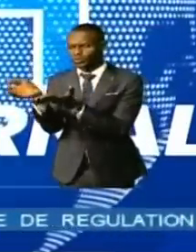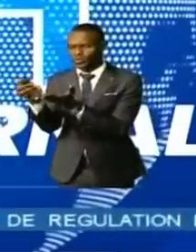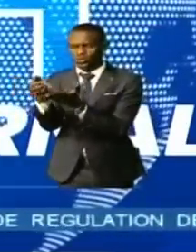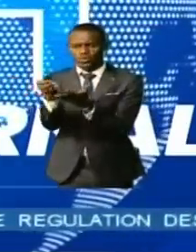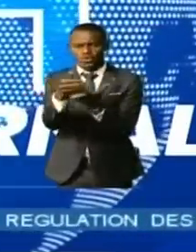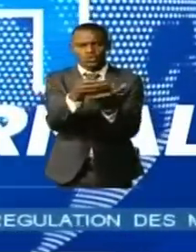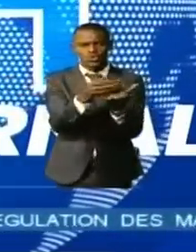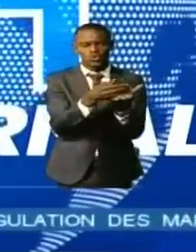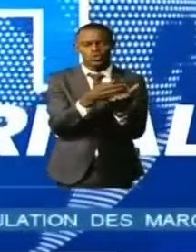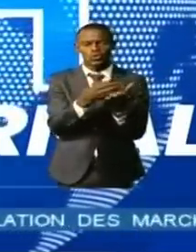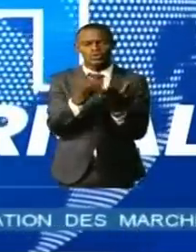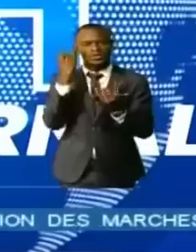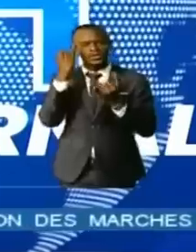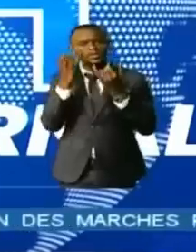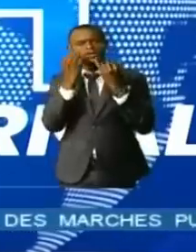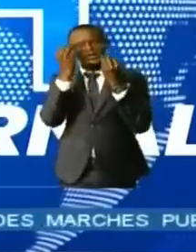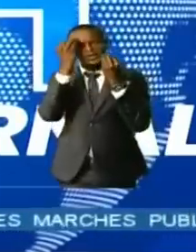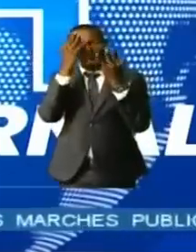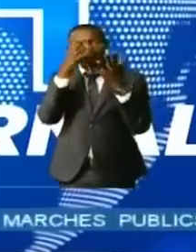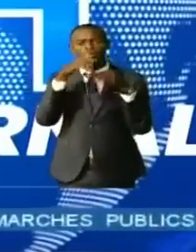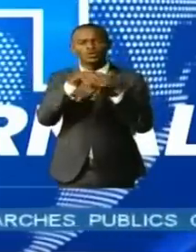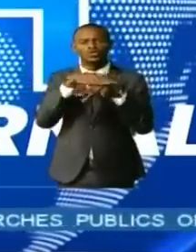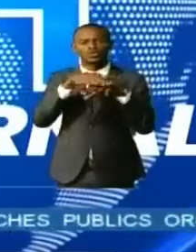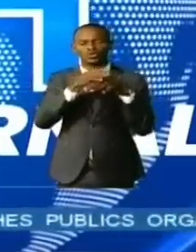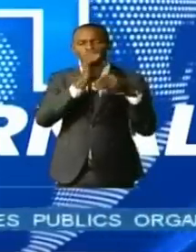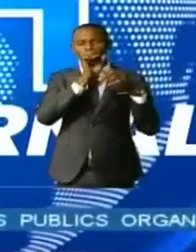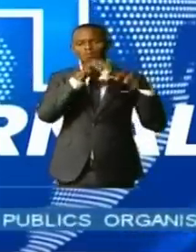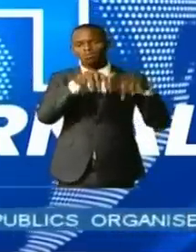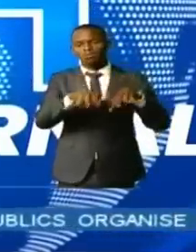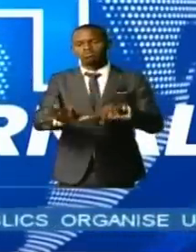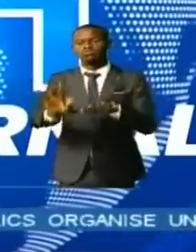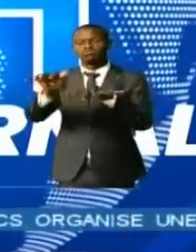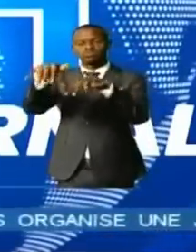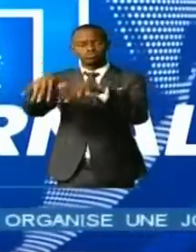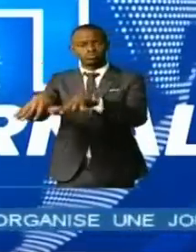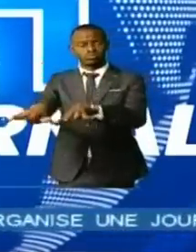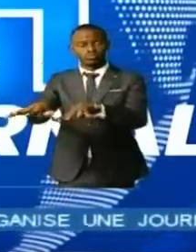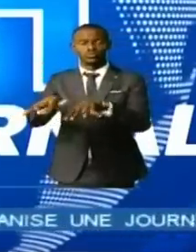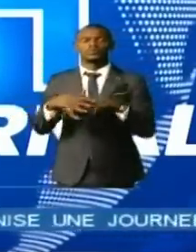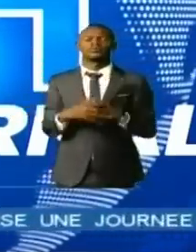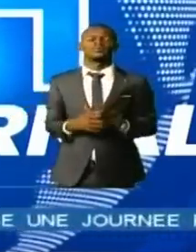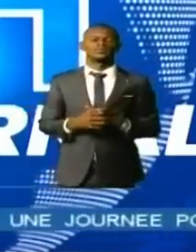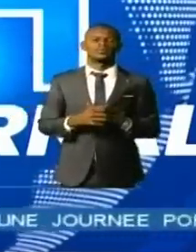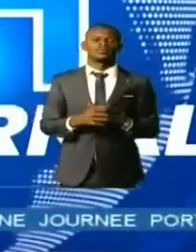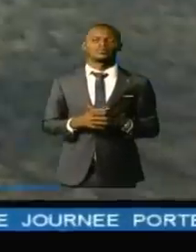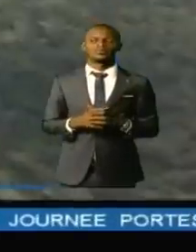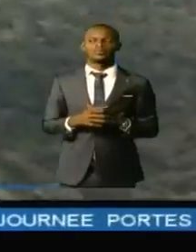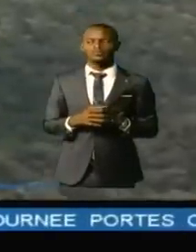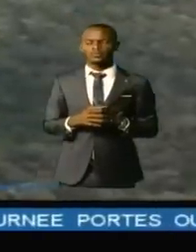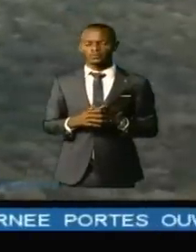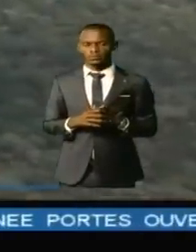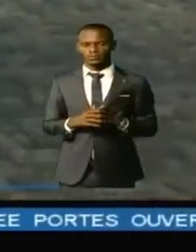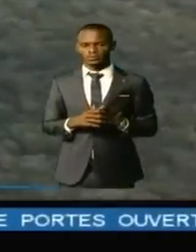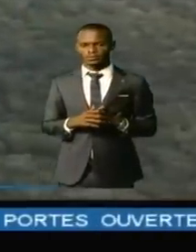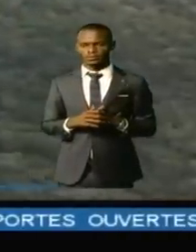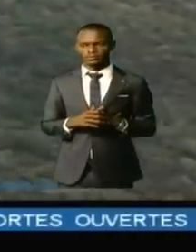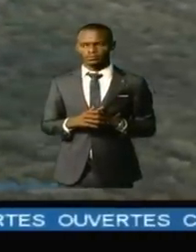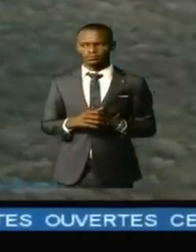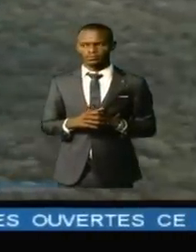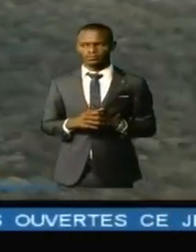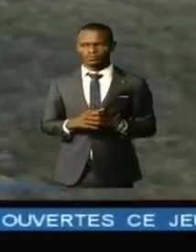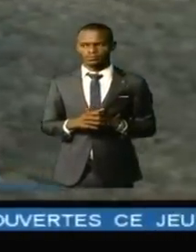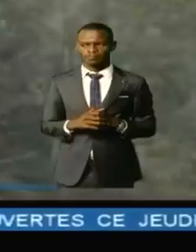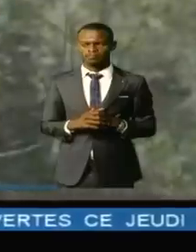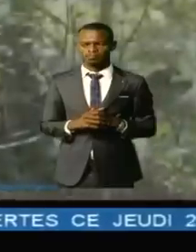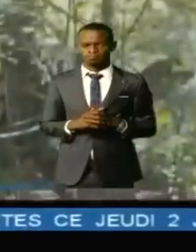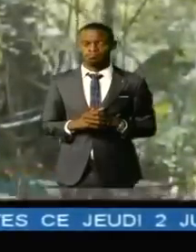tourbières dans le bassin du Congo. Un reportage de Néné Maïzana et René Ngouakbo. Central et du